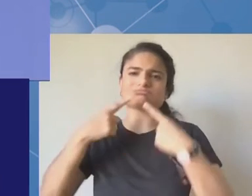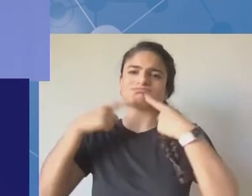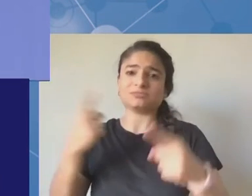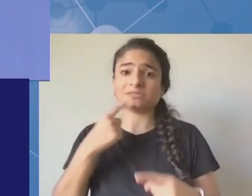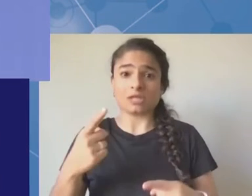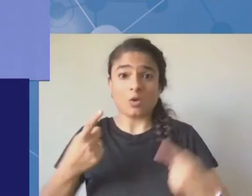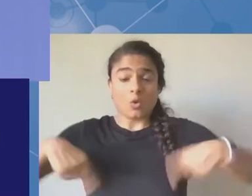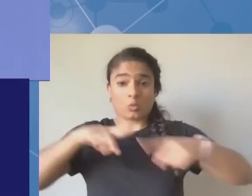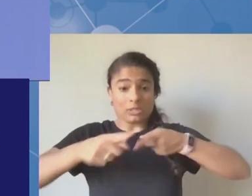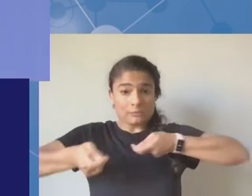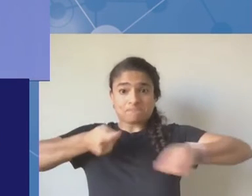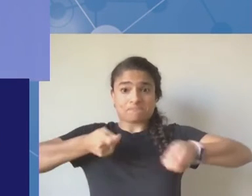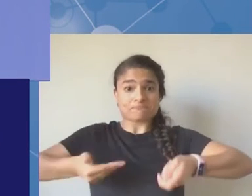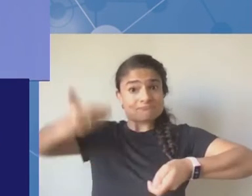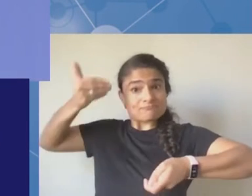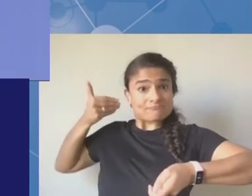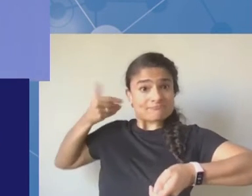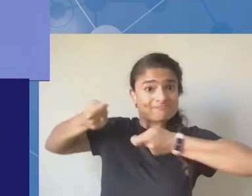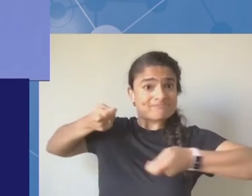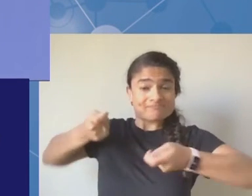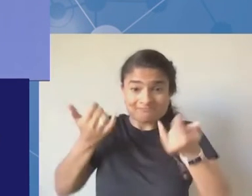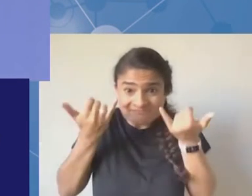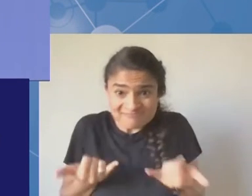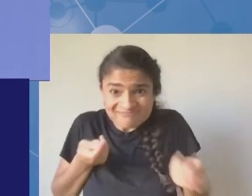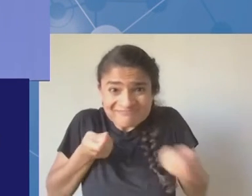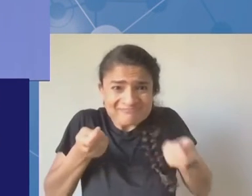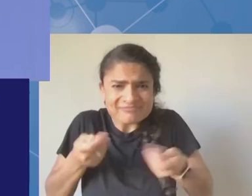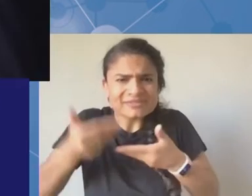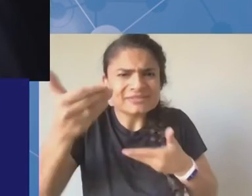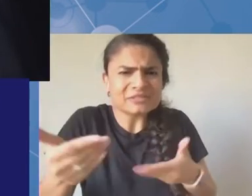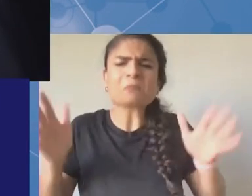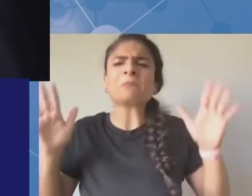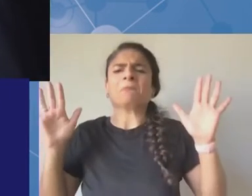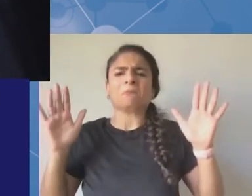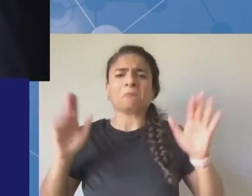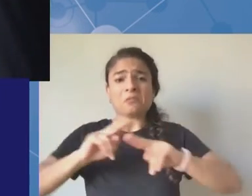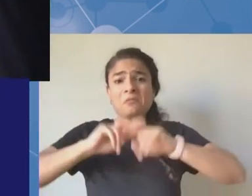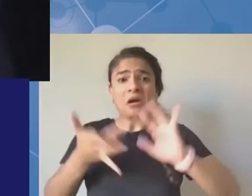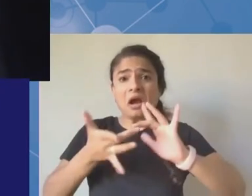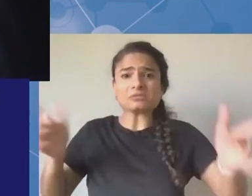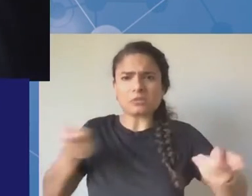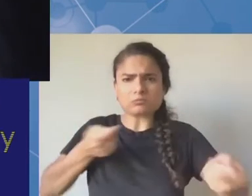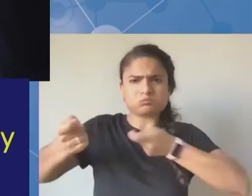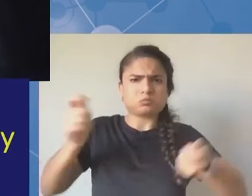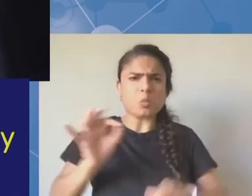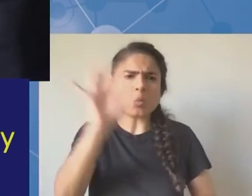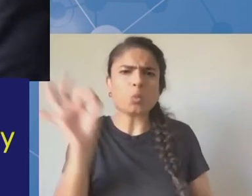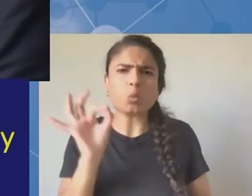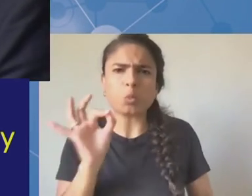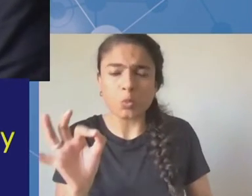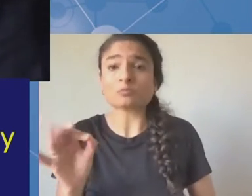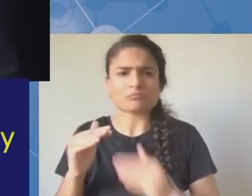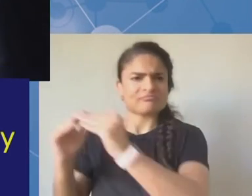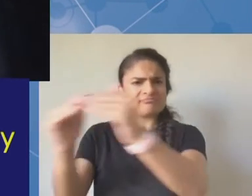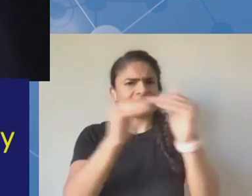должен ли он использоваться для осуществления контроля за кем-либо? Спасибо. Спасибо. Меня зовут Кори